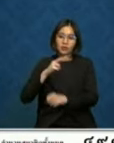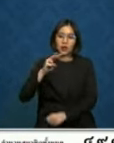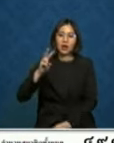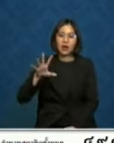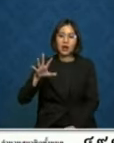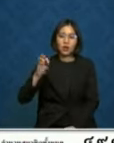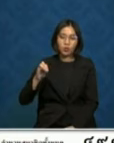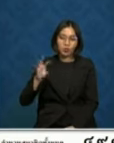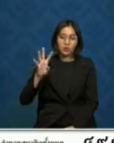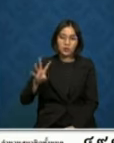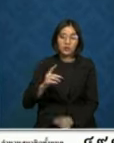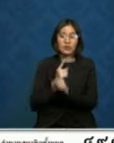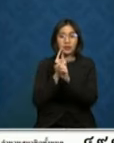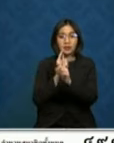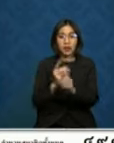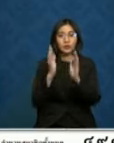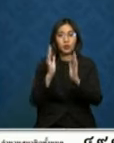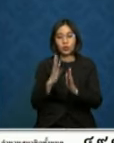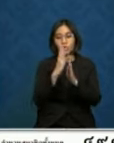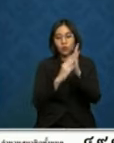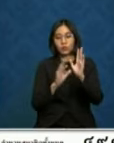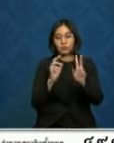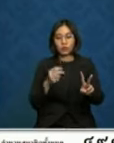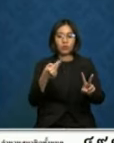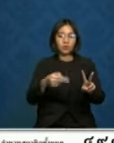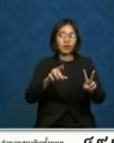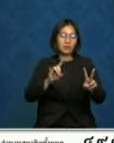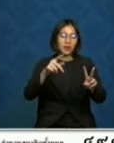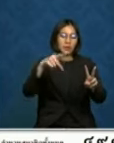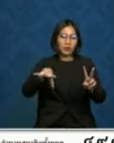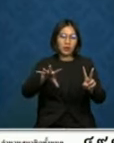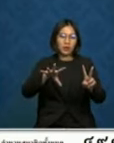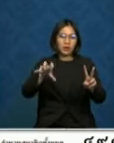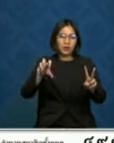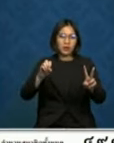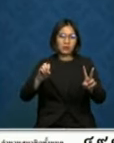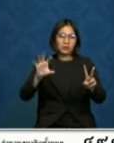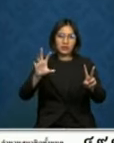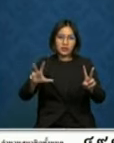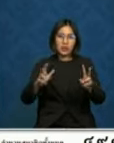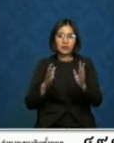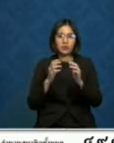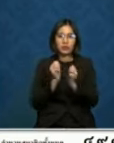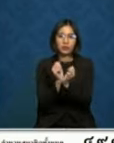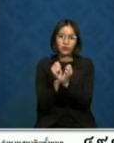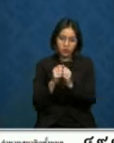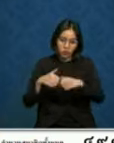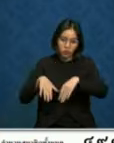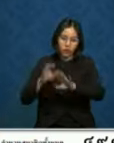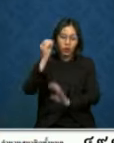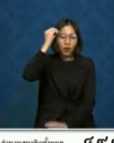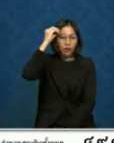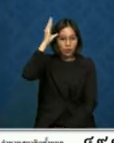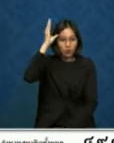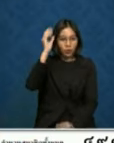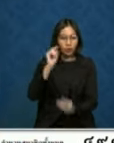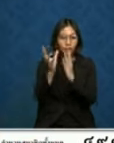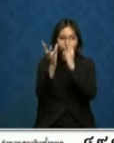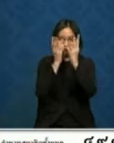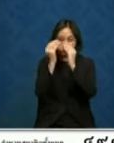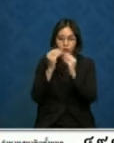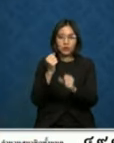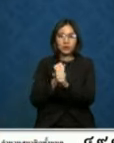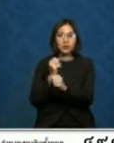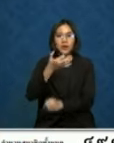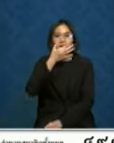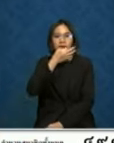ารถติดตามผ่านผู้อบรมจำนวน 28,953 คนมีผู้พ้นโทษที่ได้นำความรู้ที่ได้จากการอบรมไปประ